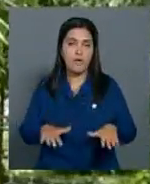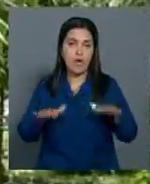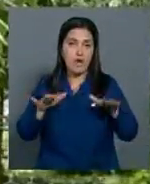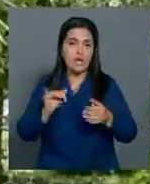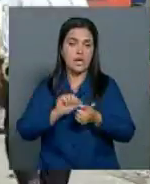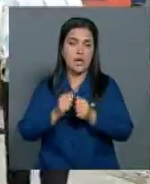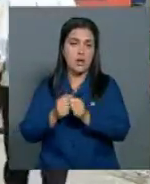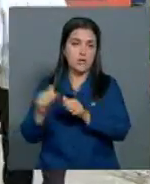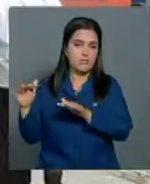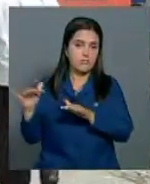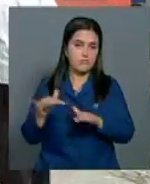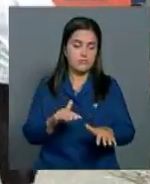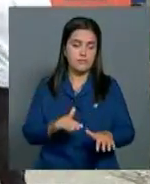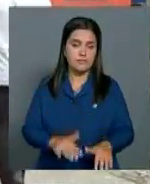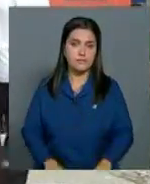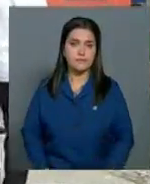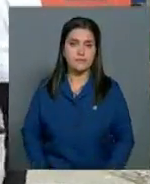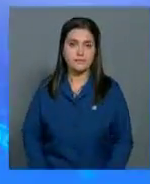оползней.